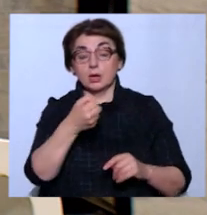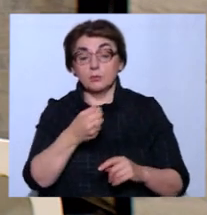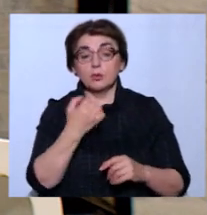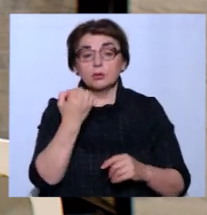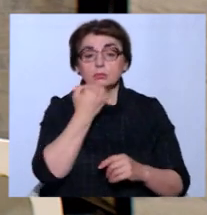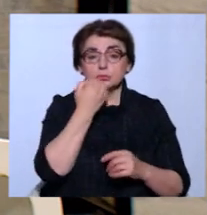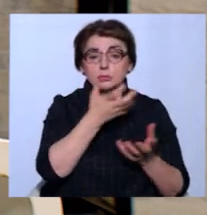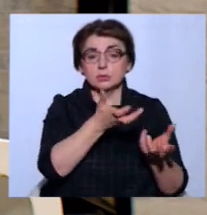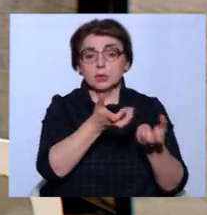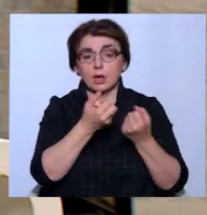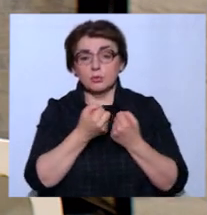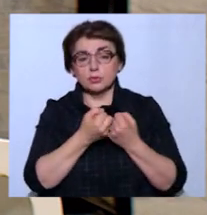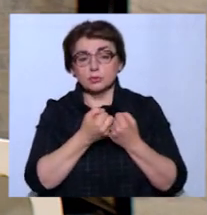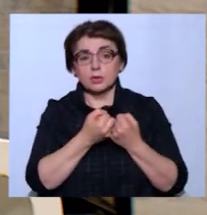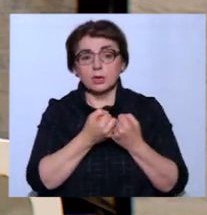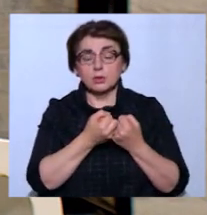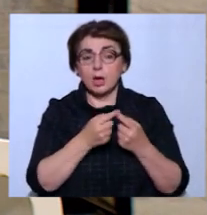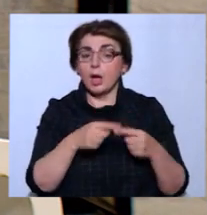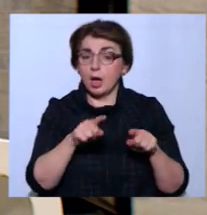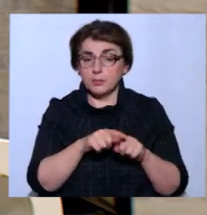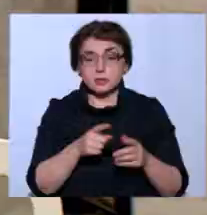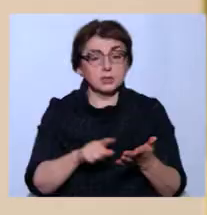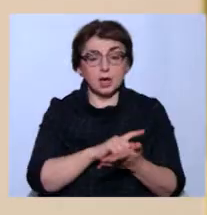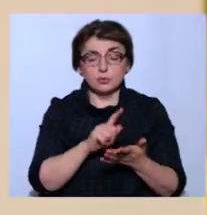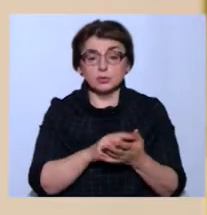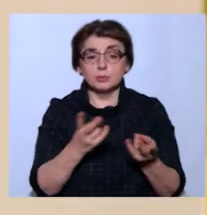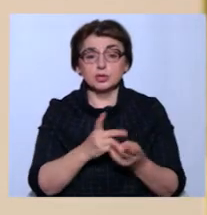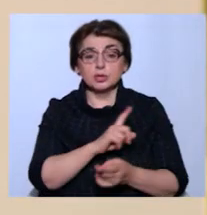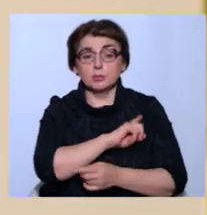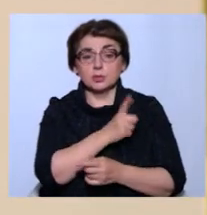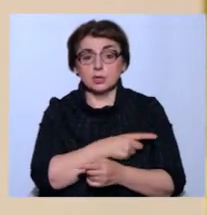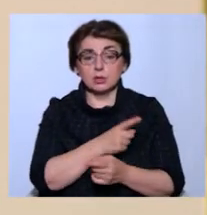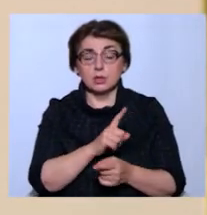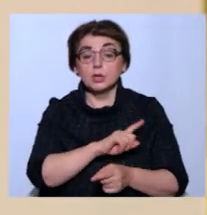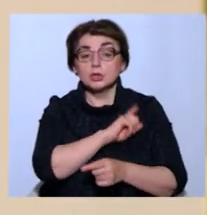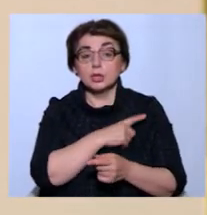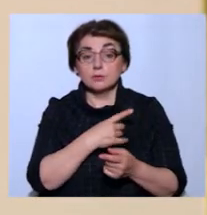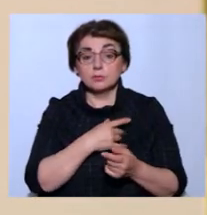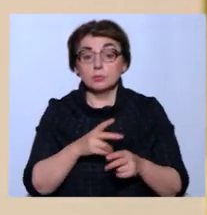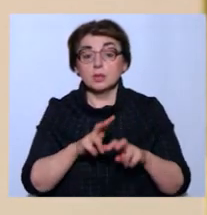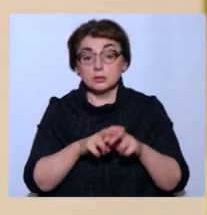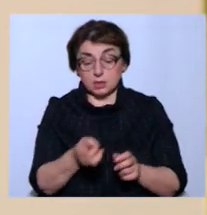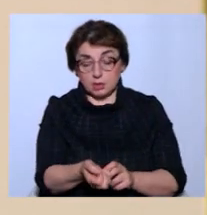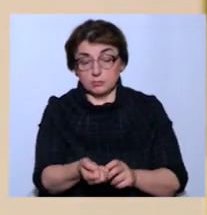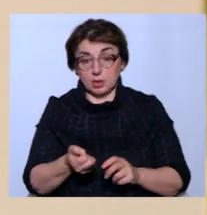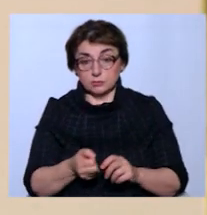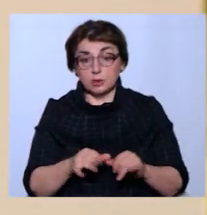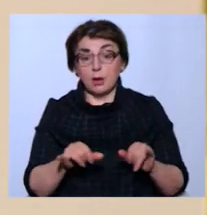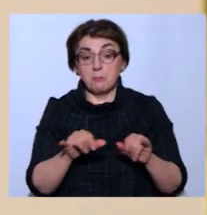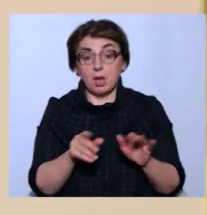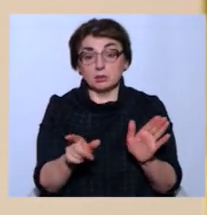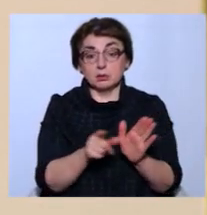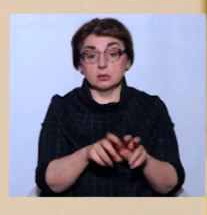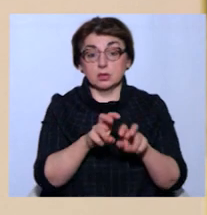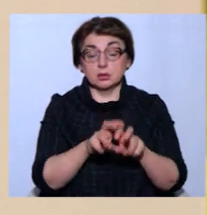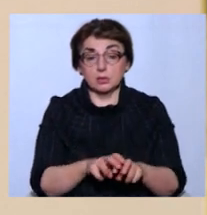პროდუქტი გამოაღოს, ამასაც გამოიღოს, ამასაც ძალა სჭირდება. ძალა გჭირდება იმისთვის, რომ სკამი გამოწიოთ და მაგიდასთან დავსხდეთ.